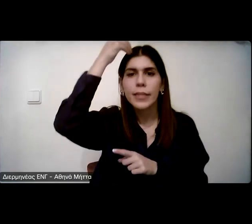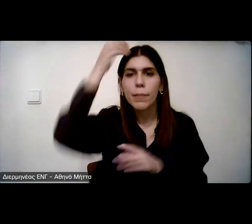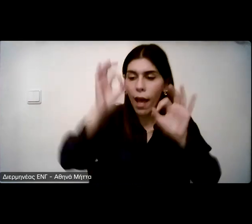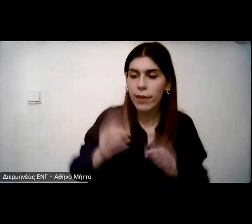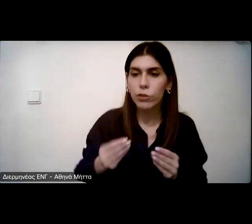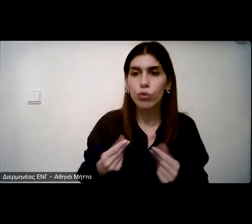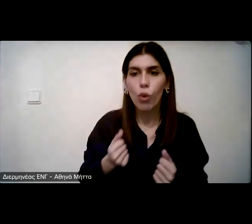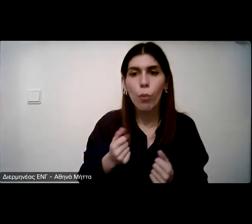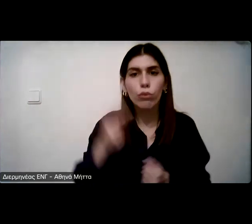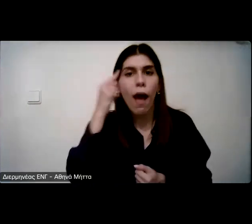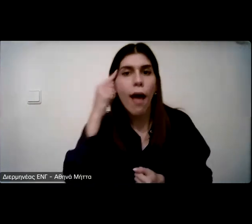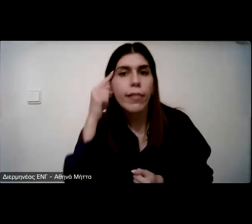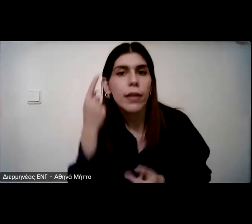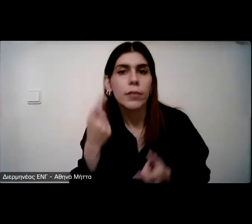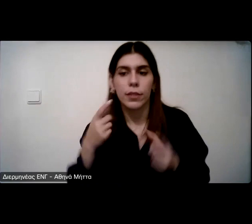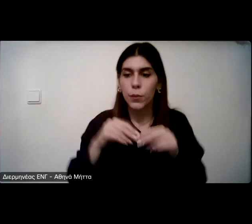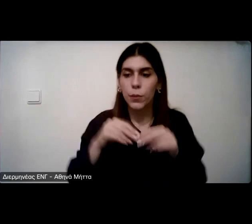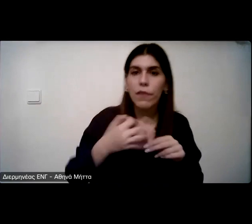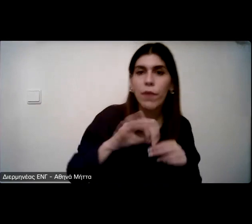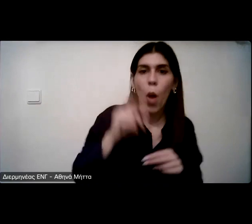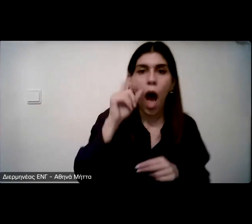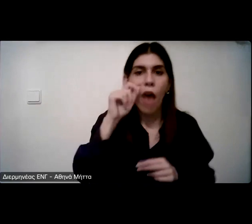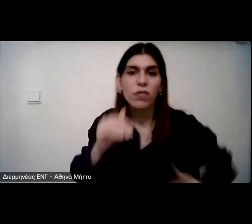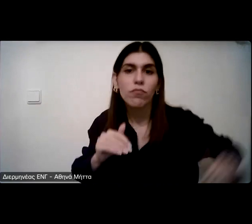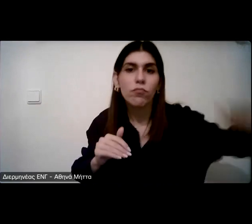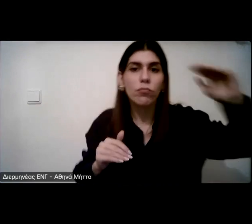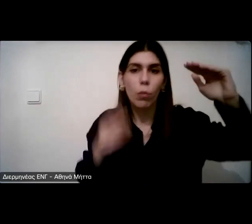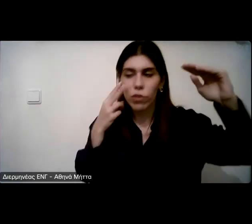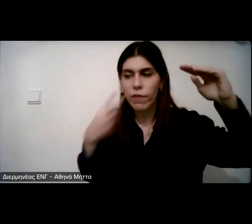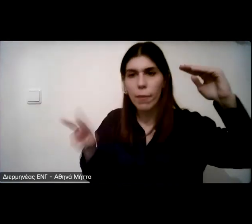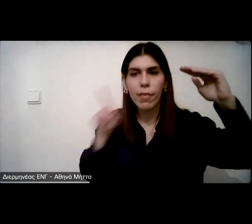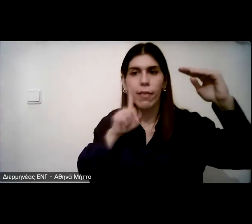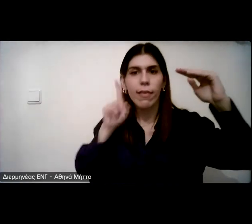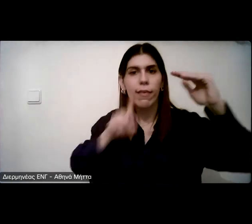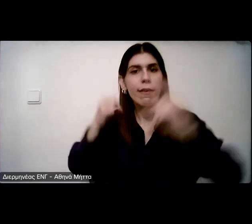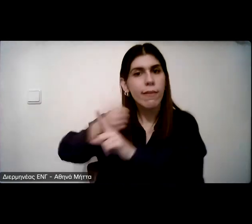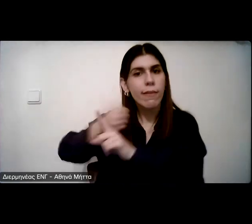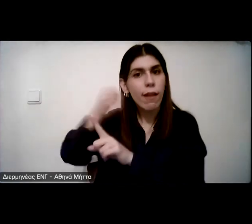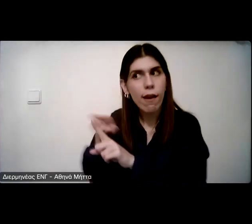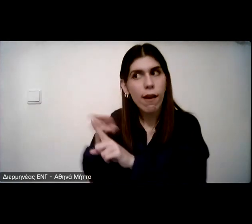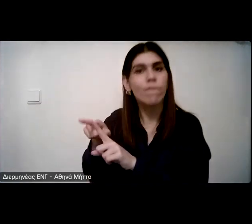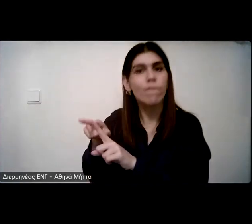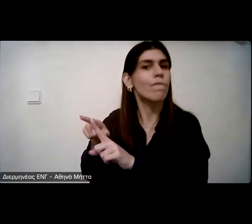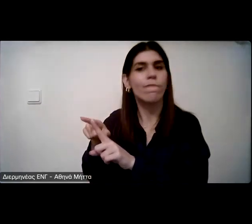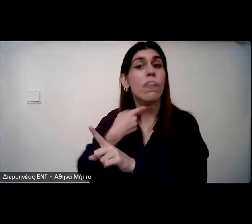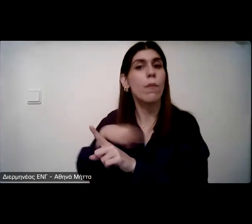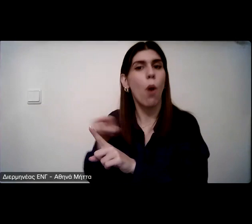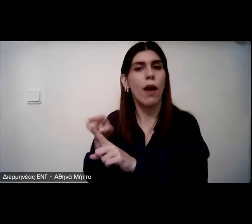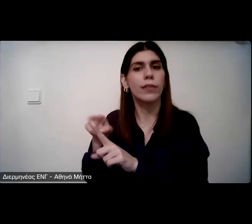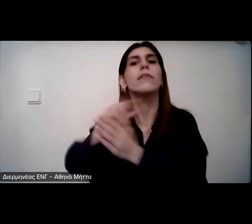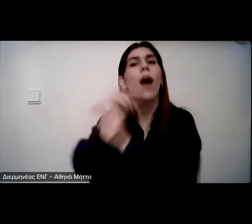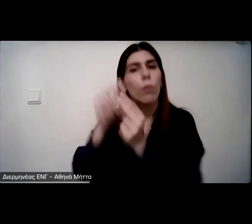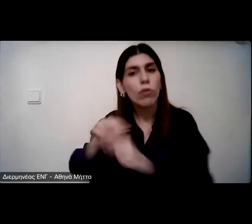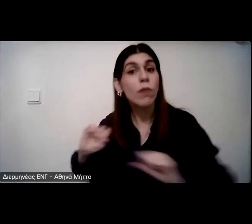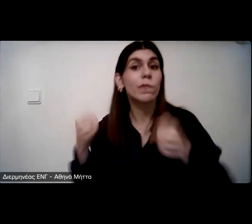στάσεις απέναντι στα ζητήματα φύλου και αποδοχής της πατριαρχίας, όπως όμως και σε αντιστάσεις